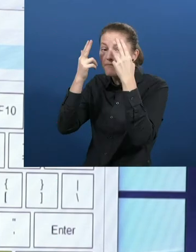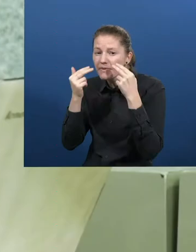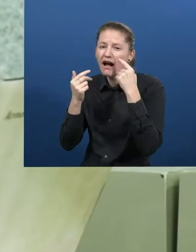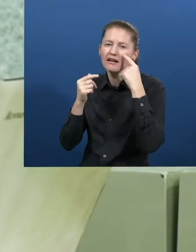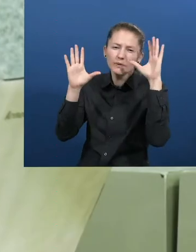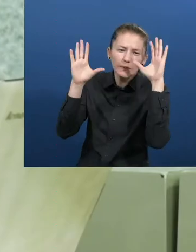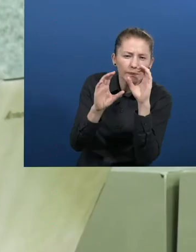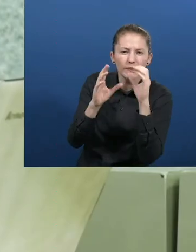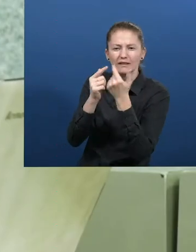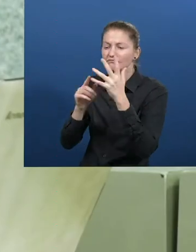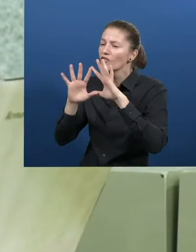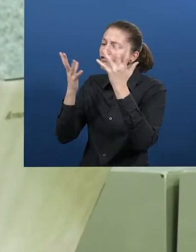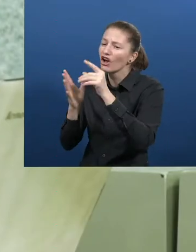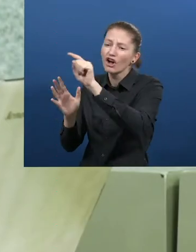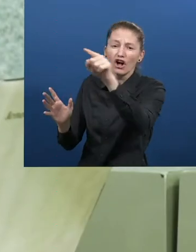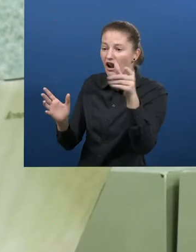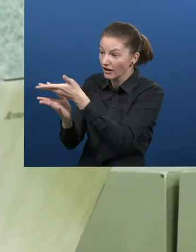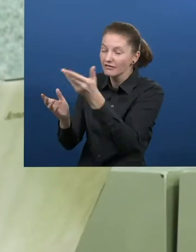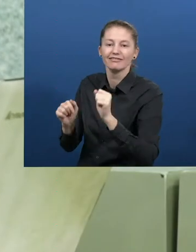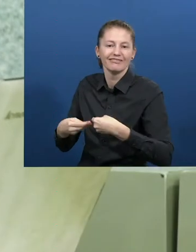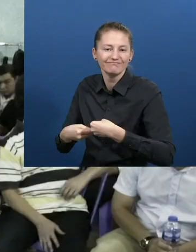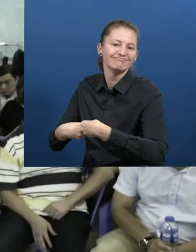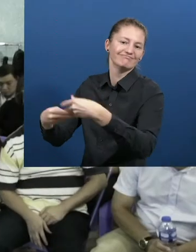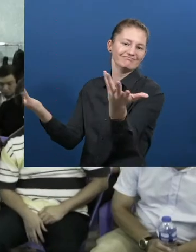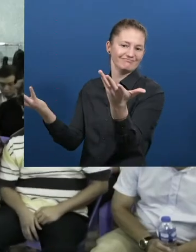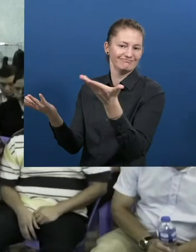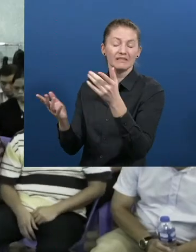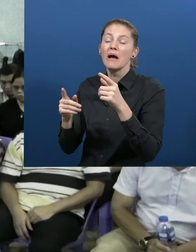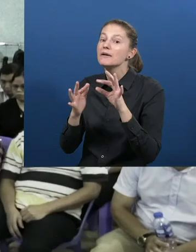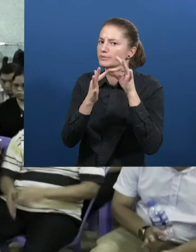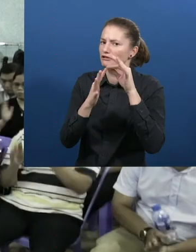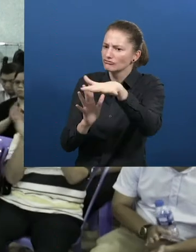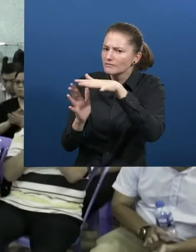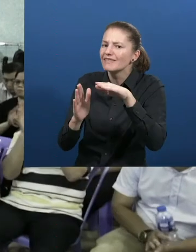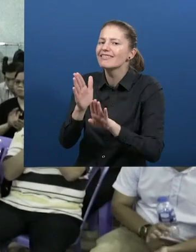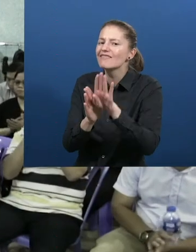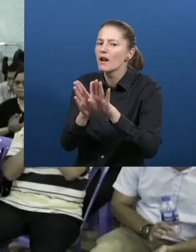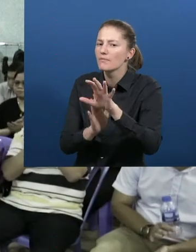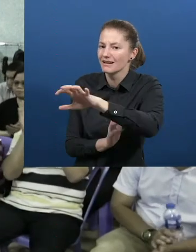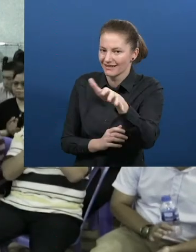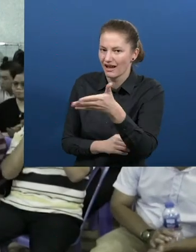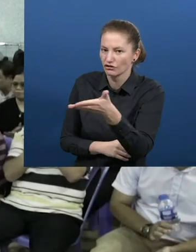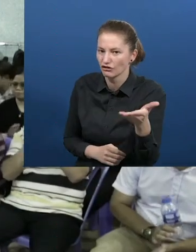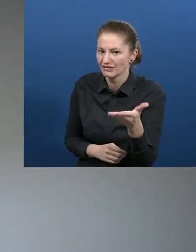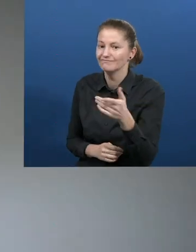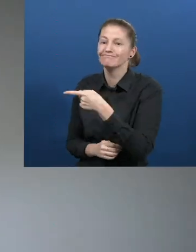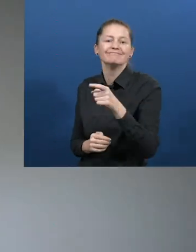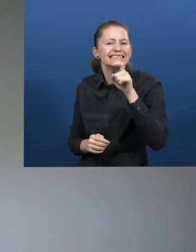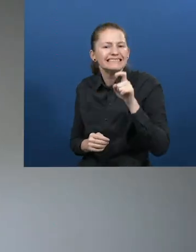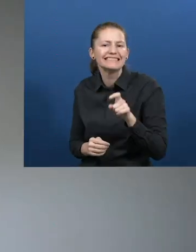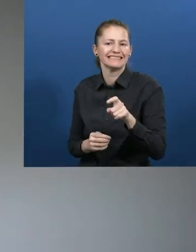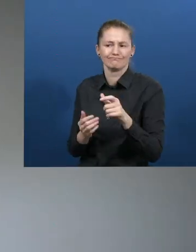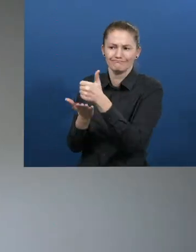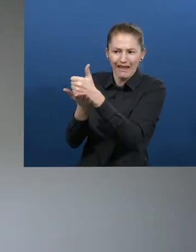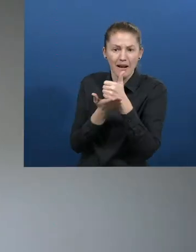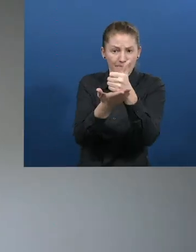giới, đặc biệt là những bạn khiếm thị ở những nước đang phát triển. Vì vậy, chúng tôi rất mong sự giúp đỡ của cộng đồng trong việc quảng bá và hỗ trợ tài chính để